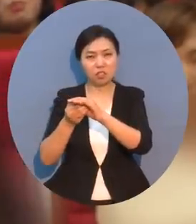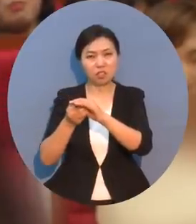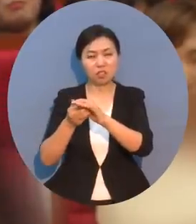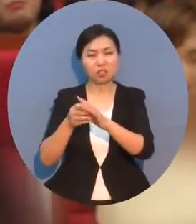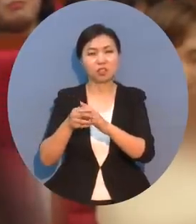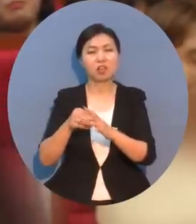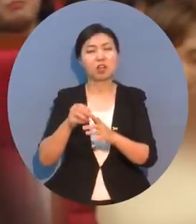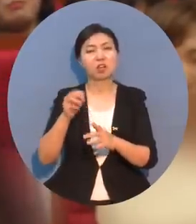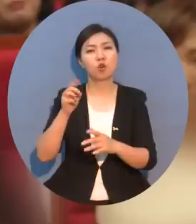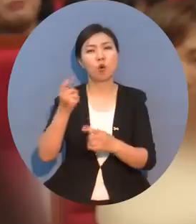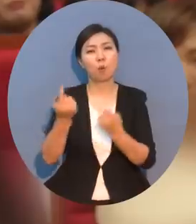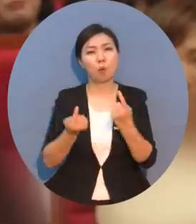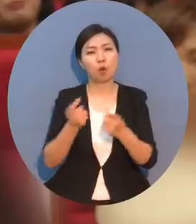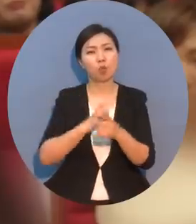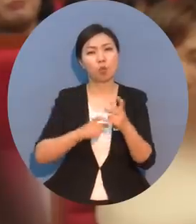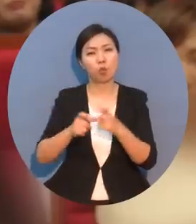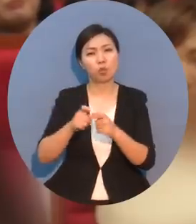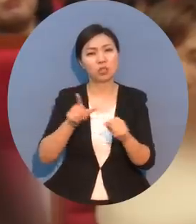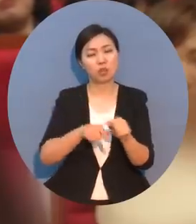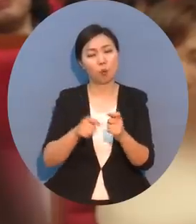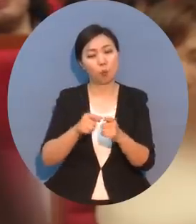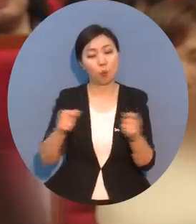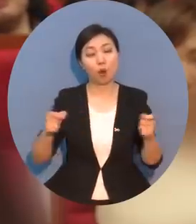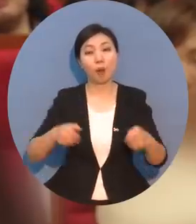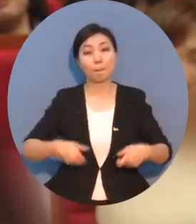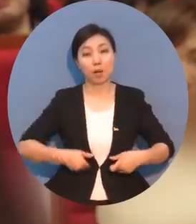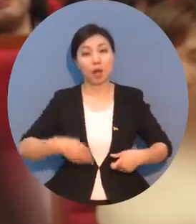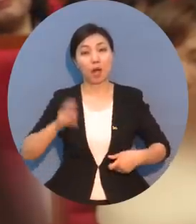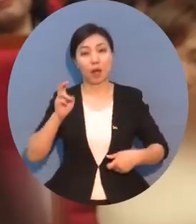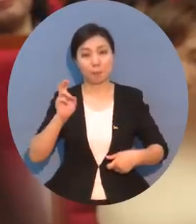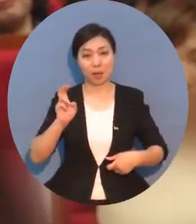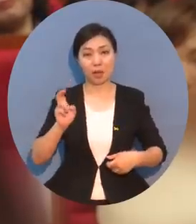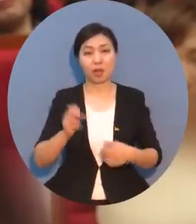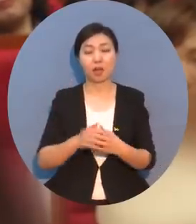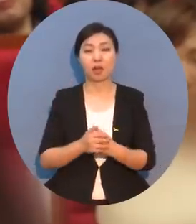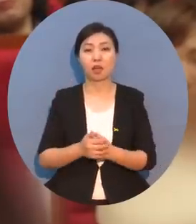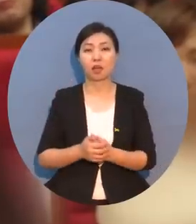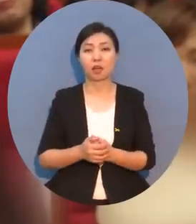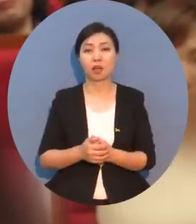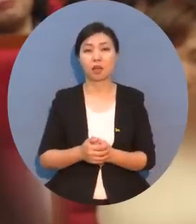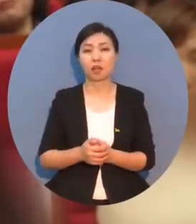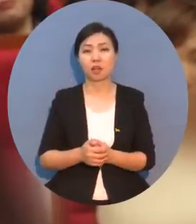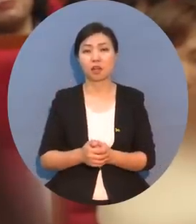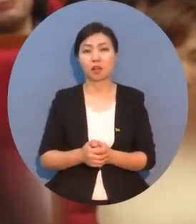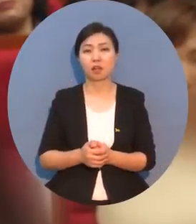알고 있습니다. 그래서 우리 제가 여기서 생각을 해봤는데